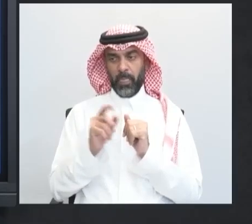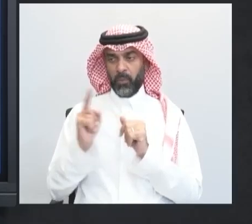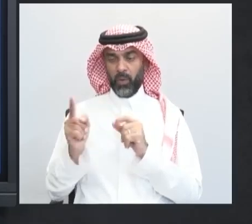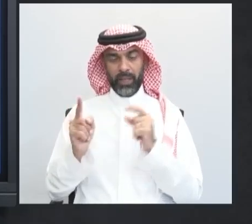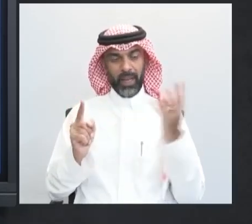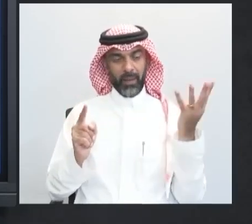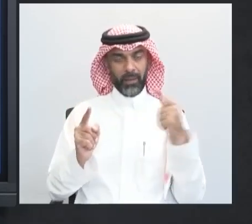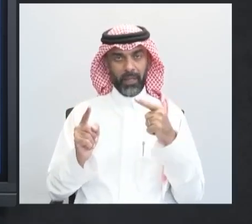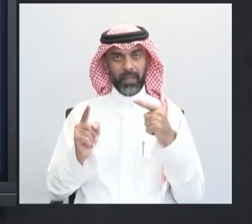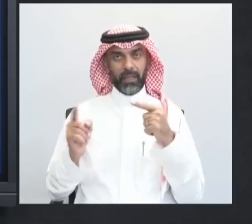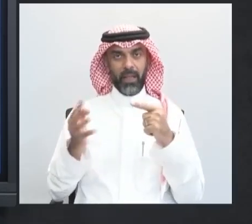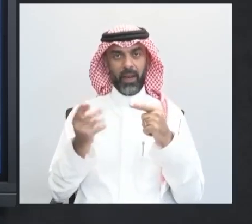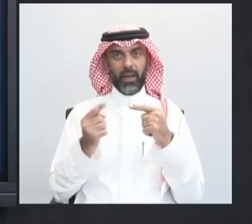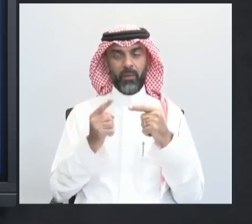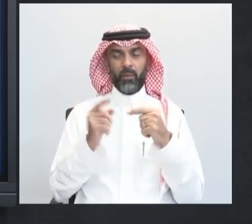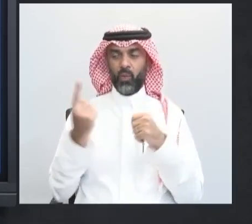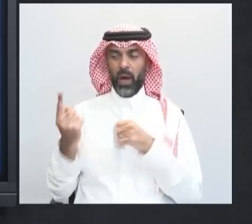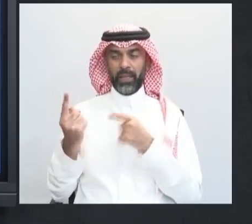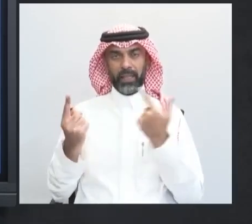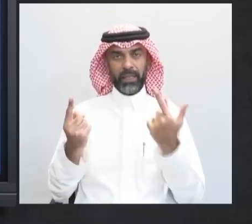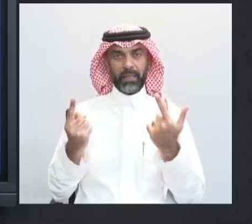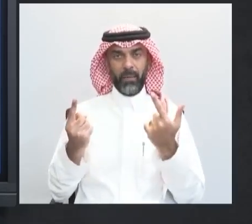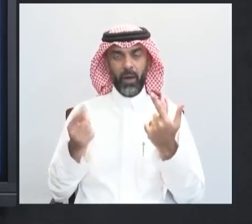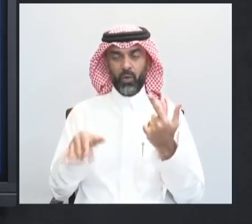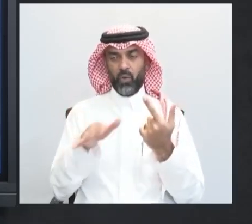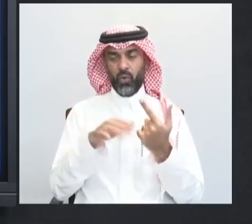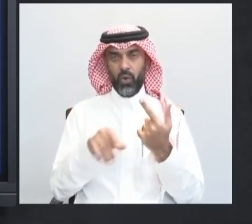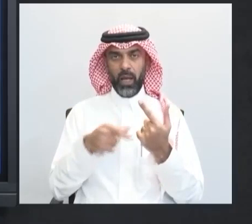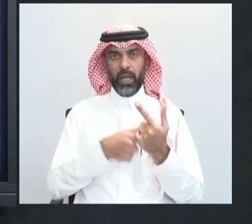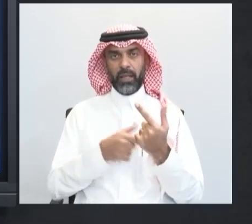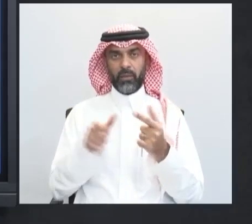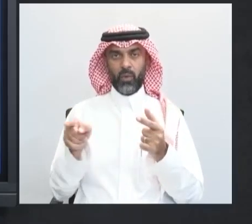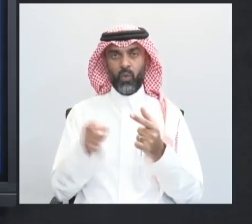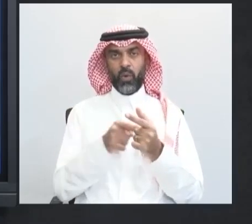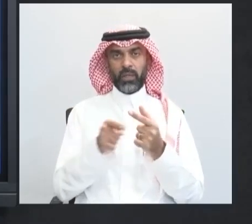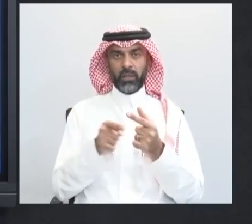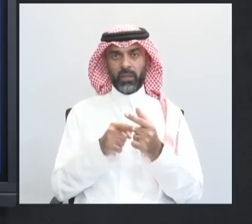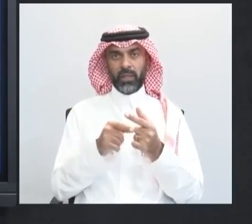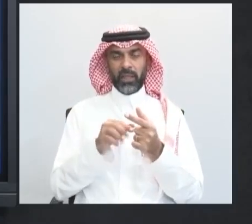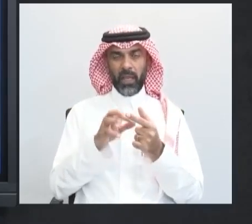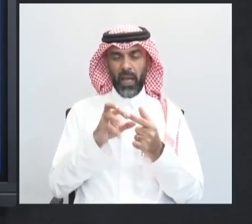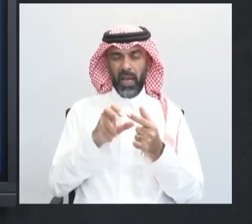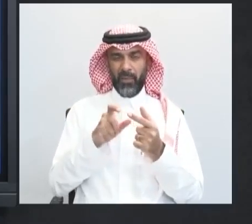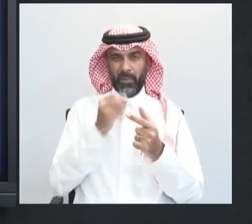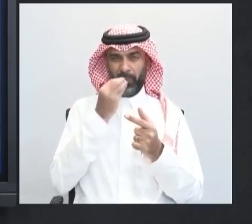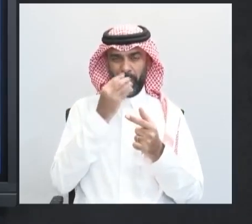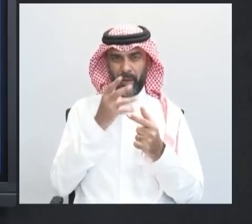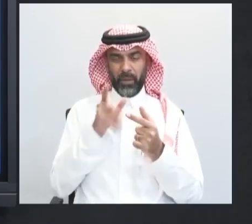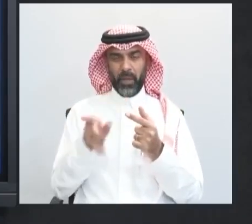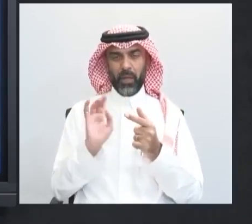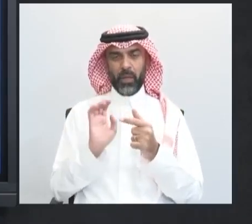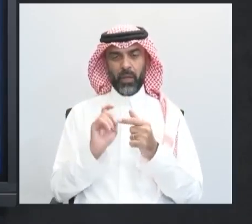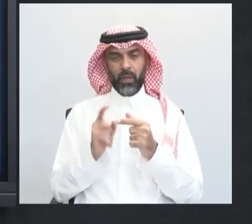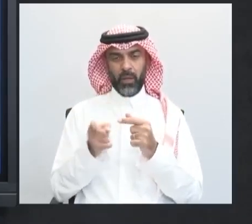14 هذا رقم هيدروجيني من واحد الى سبعه جميع هذا الوسط نعتبر وسط حمضي في عند الثمانيه كان وسط متعادل ما بعد